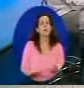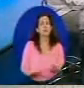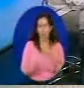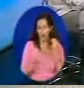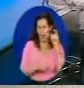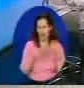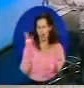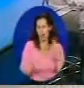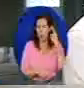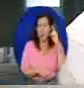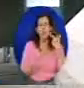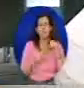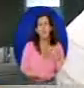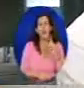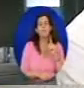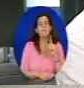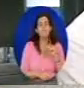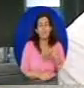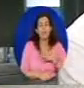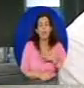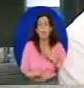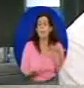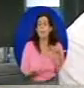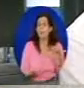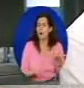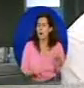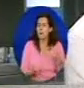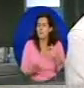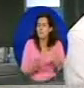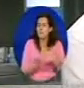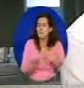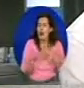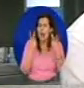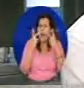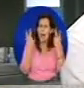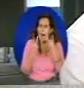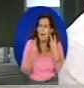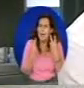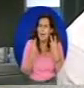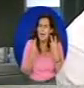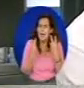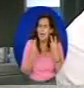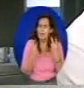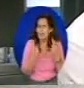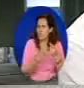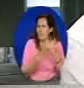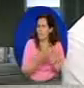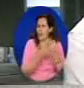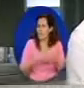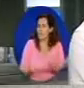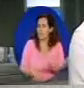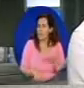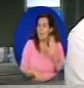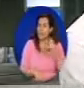זה. אז הרבה אנשים לא ידעו להסביר את זה, אבל זה עניין אותם מאוד, כי סך הכל אין שום סיבה ללכת ולחפש אינפורמציה שתגלה שאכלת אותה. עכשיו, תיאורטית אתה יכול